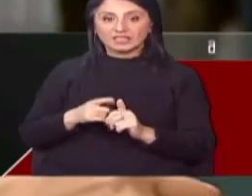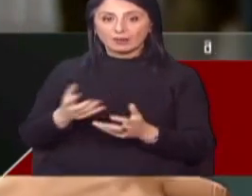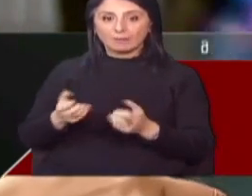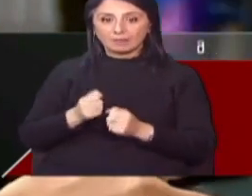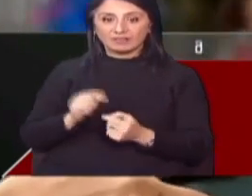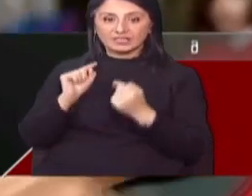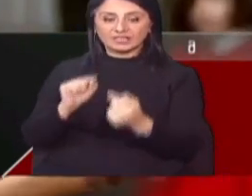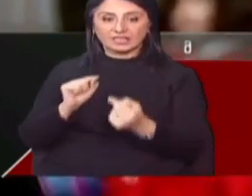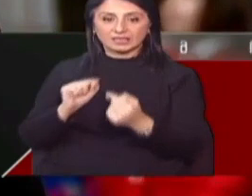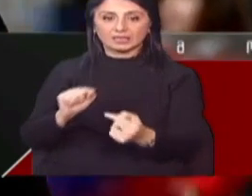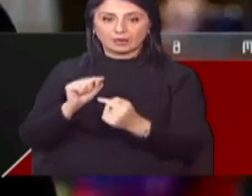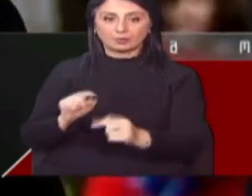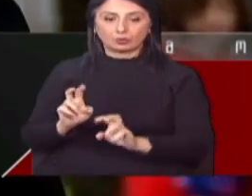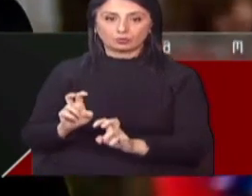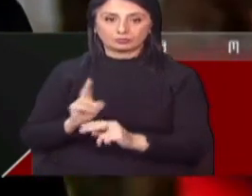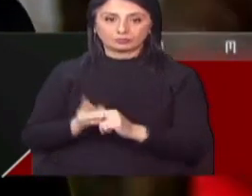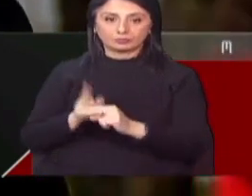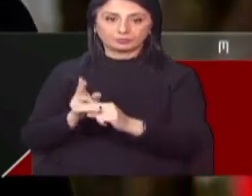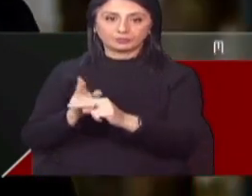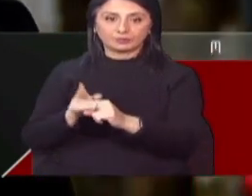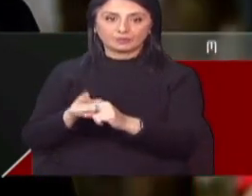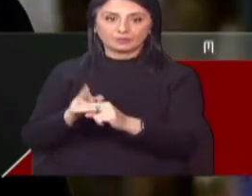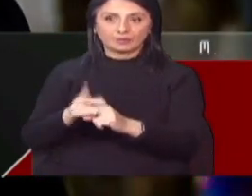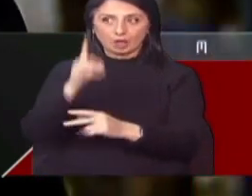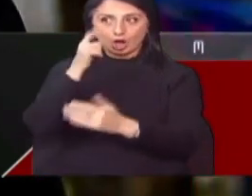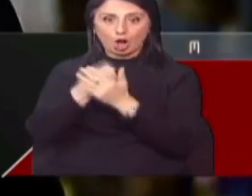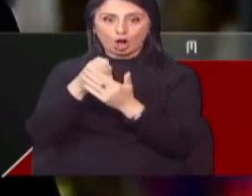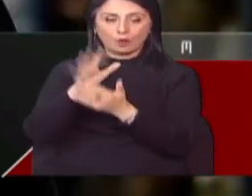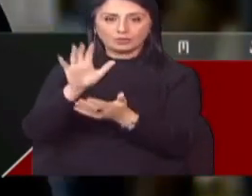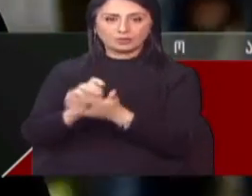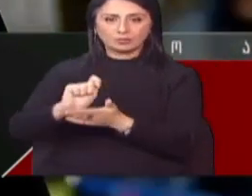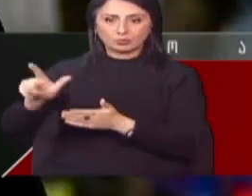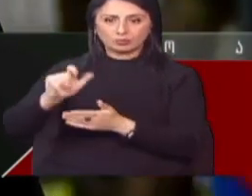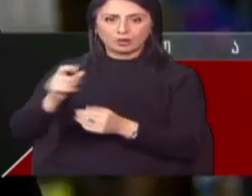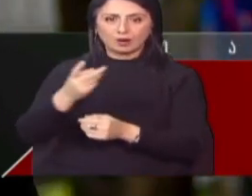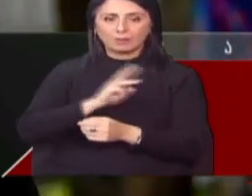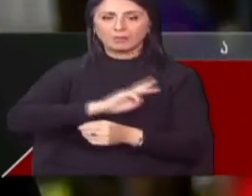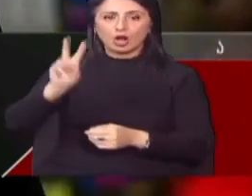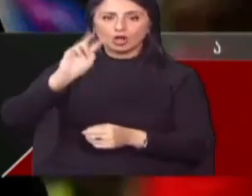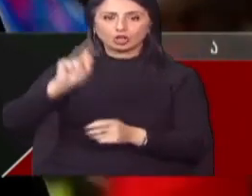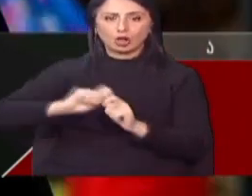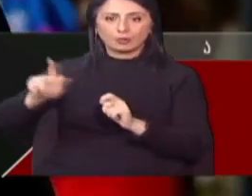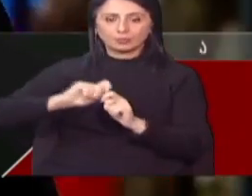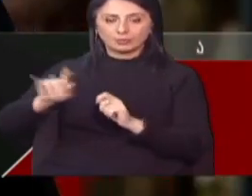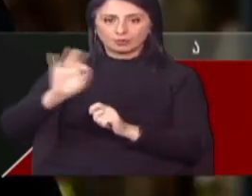მიღების საწინააღმდეგოდ. ლობისტებს ქირაობდნენ, მილიონობით